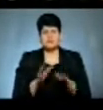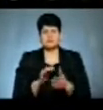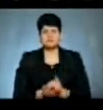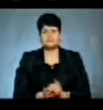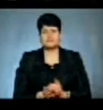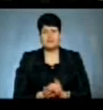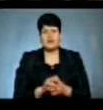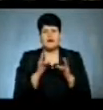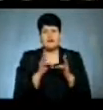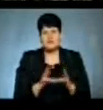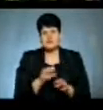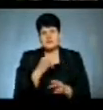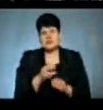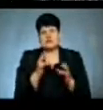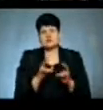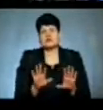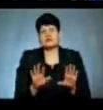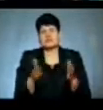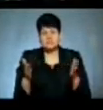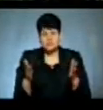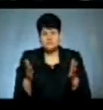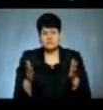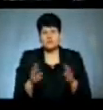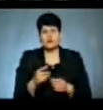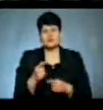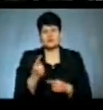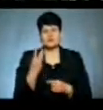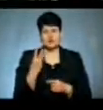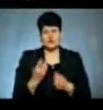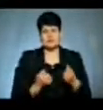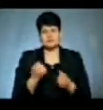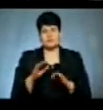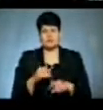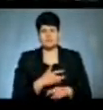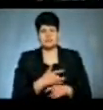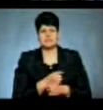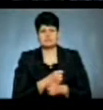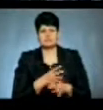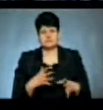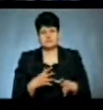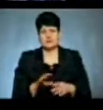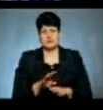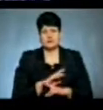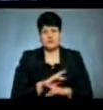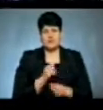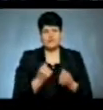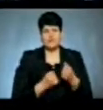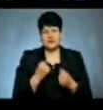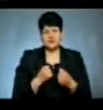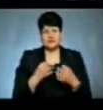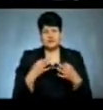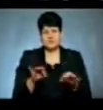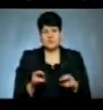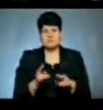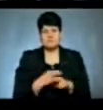лікарні. Аварію визнали нещасним випадком. Один з 3 пасажирів КАМАЗу згодом помер від серцевого нападу. Водія амністували без покарання.